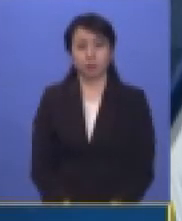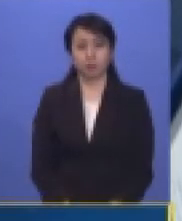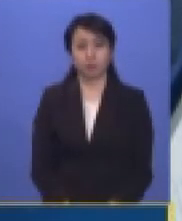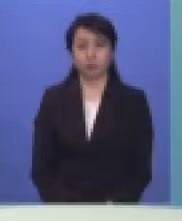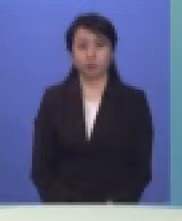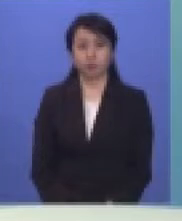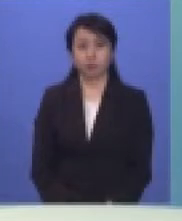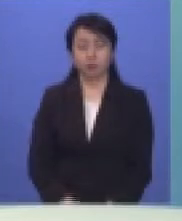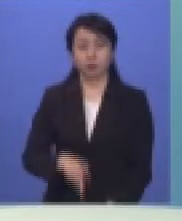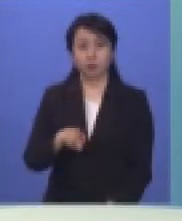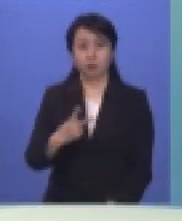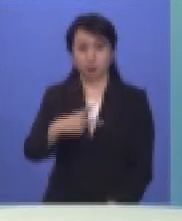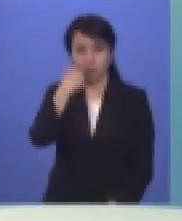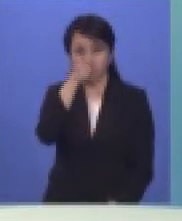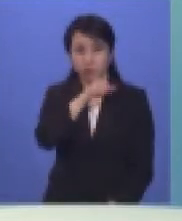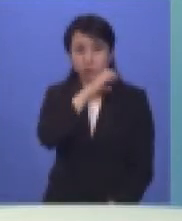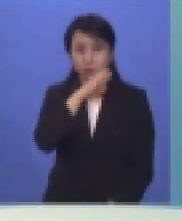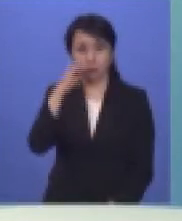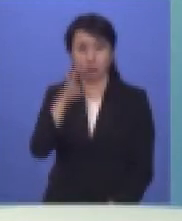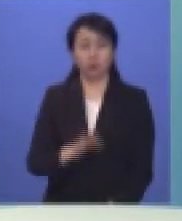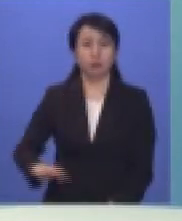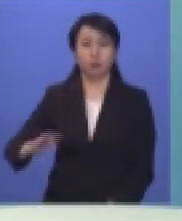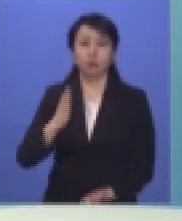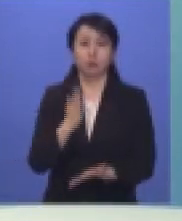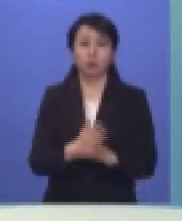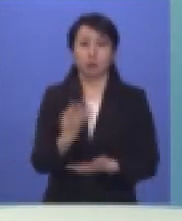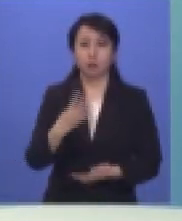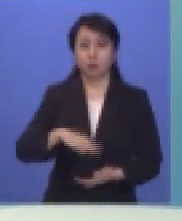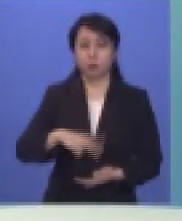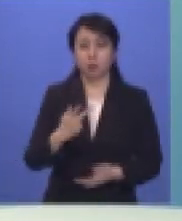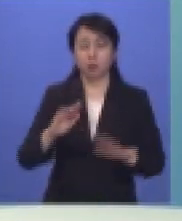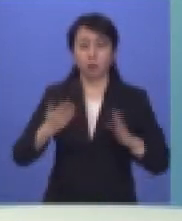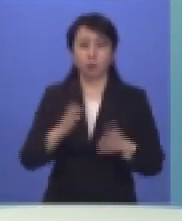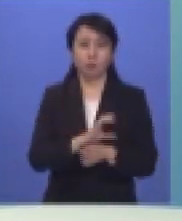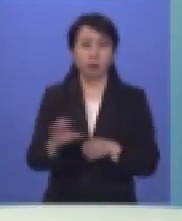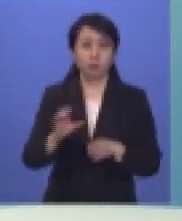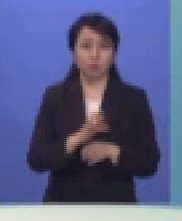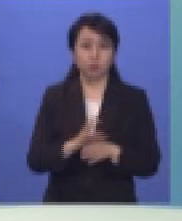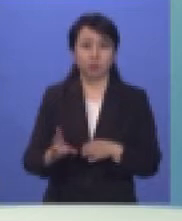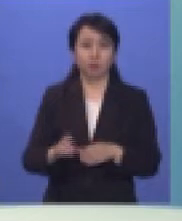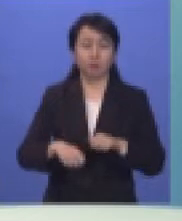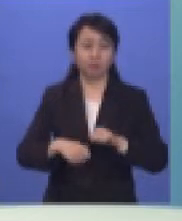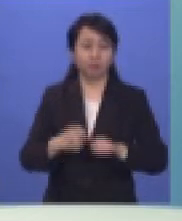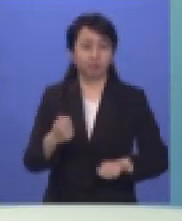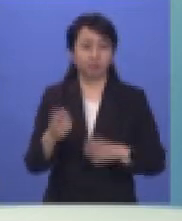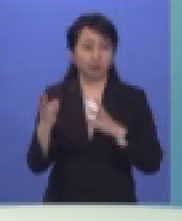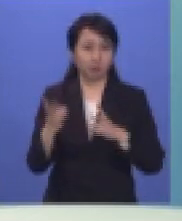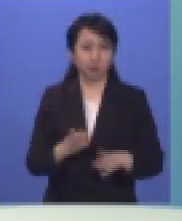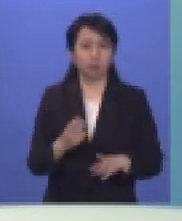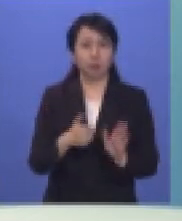изменения. В 2021 году в Северном Казахстане зафиксировано 43 случая производственного